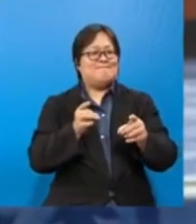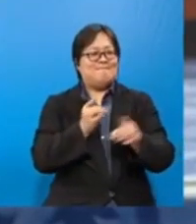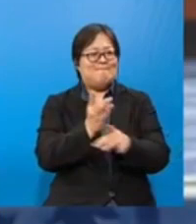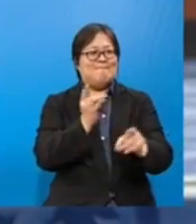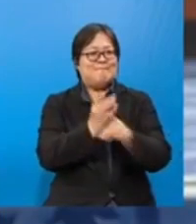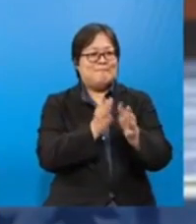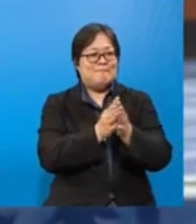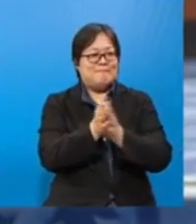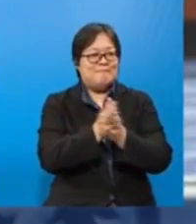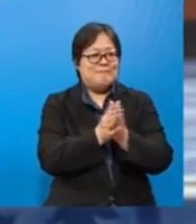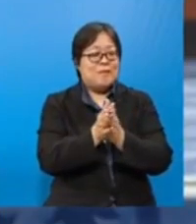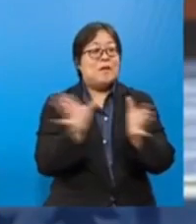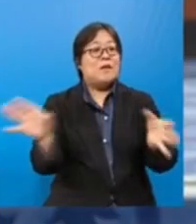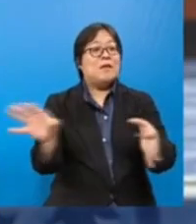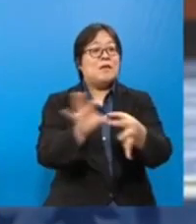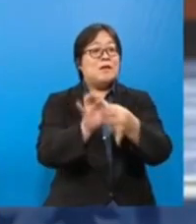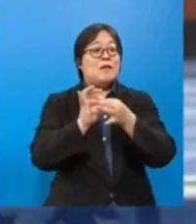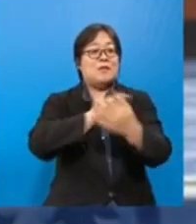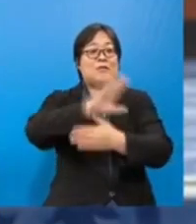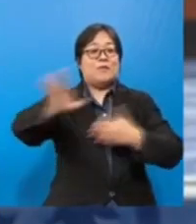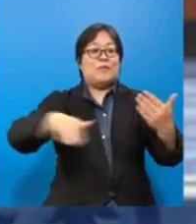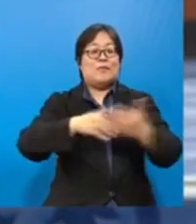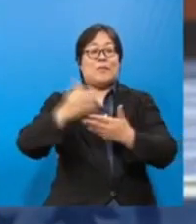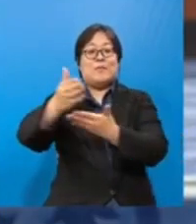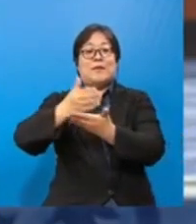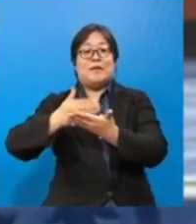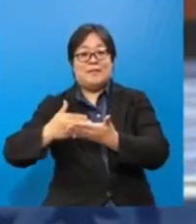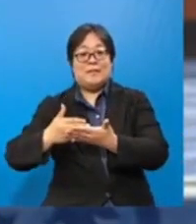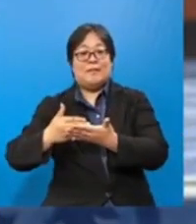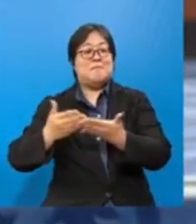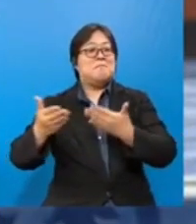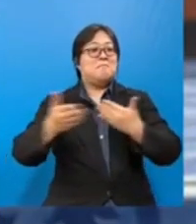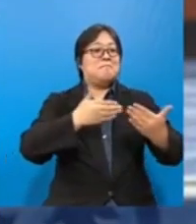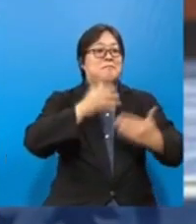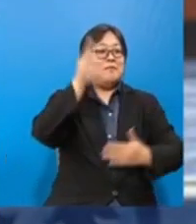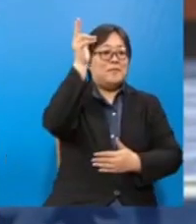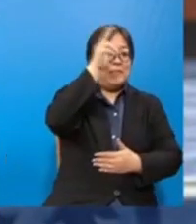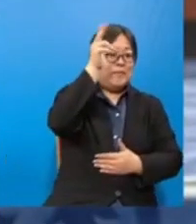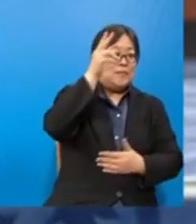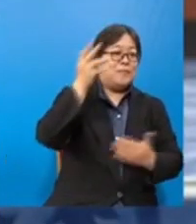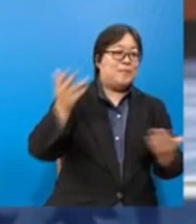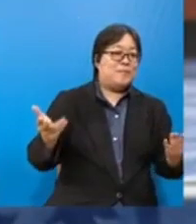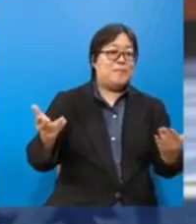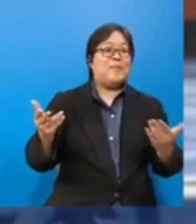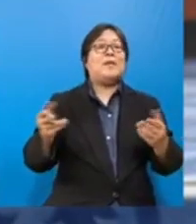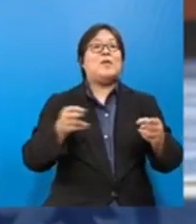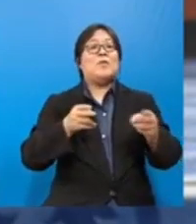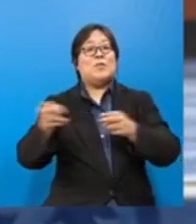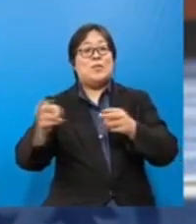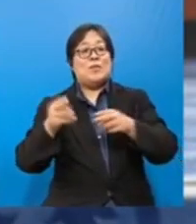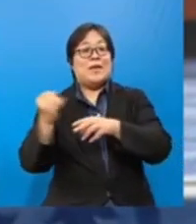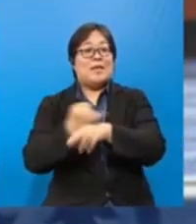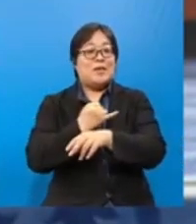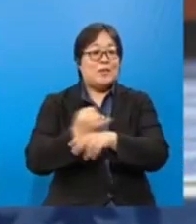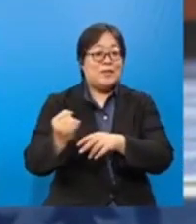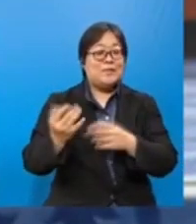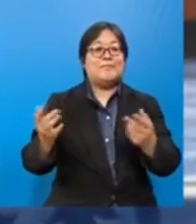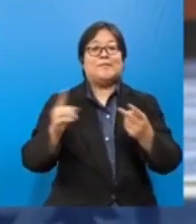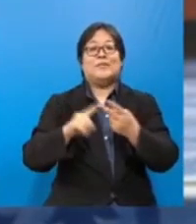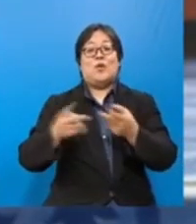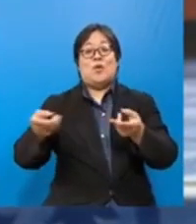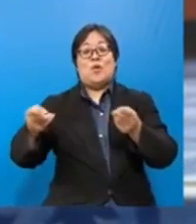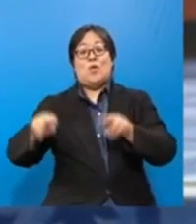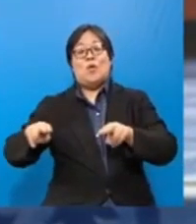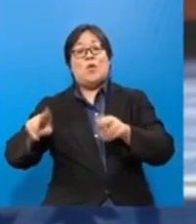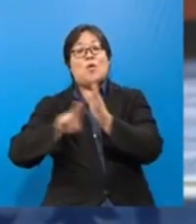dengan kerjasama semua PH sama ada PH kerajaan PH pengusaha hasil velg